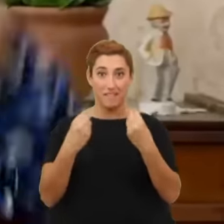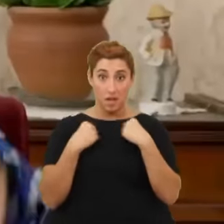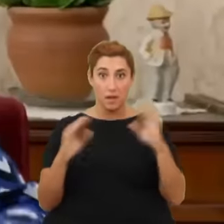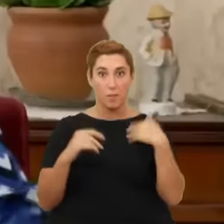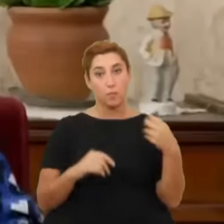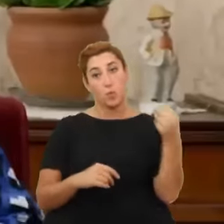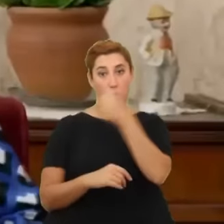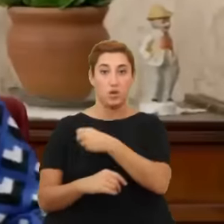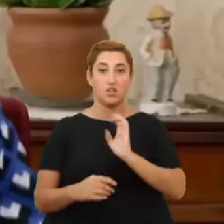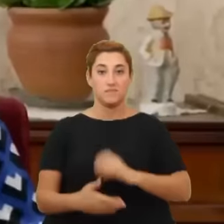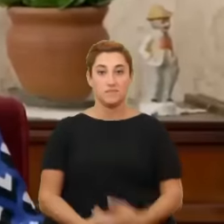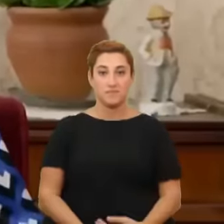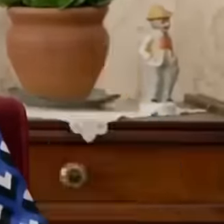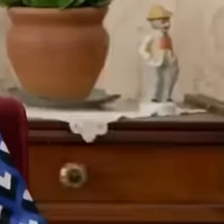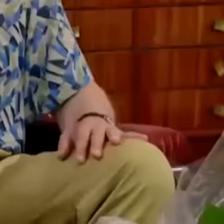mı? Götüreceğiz yani.